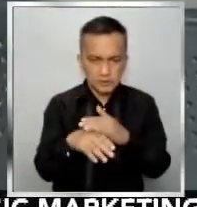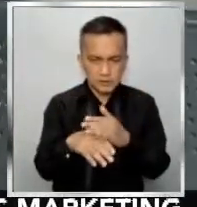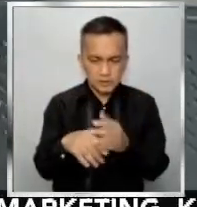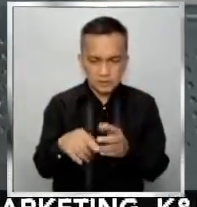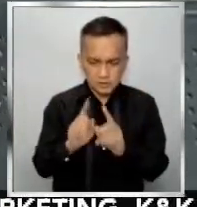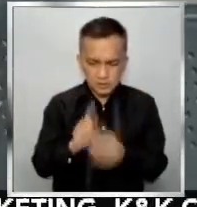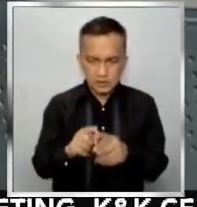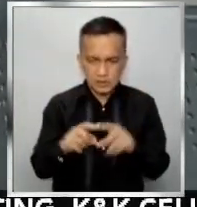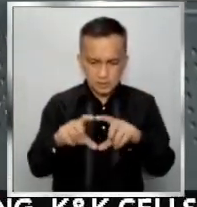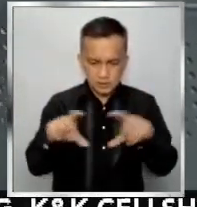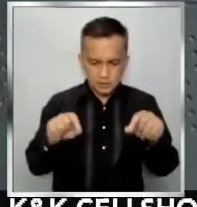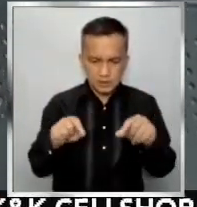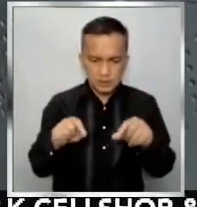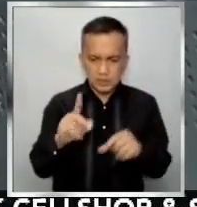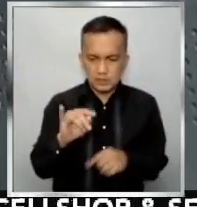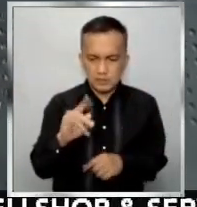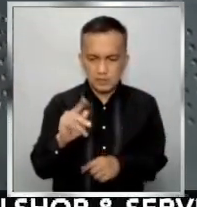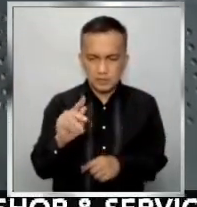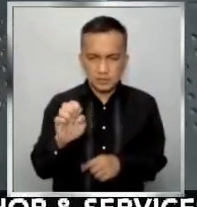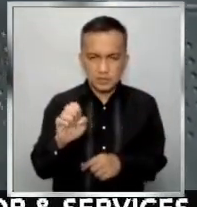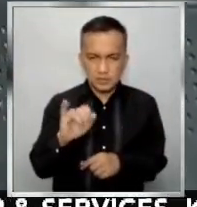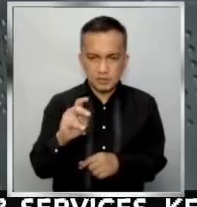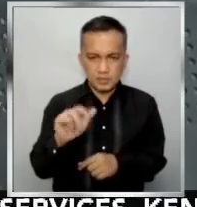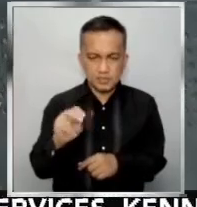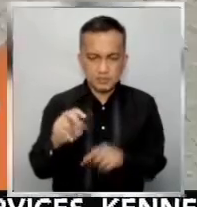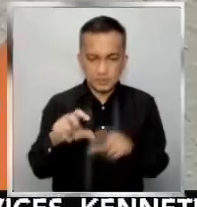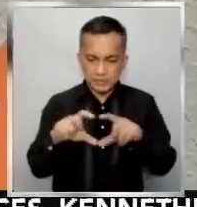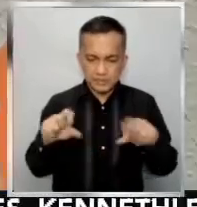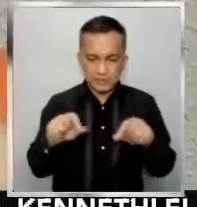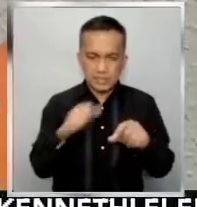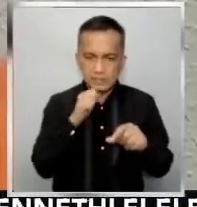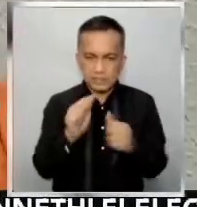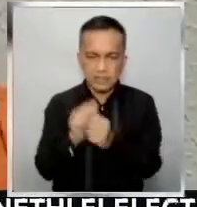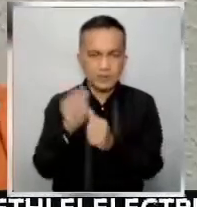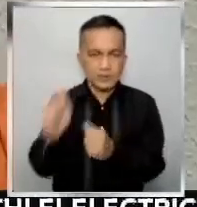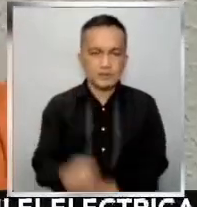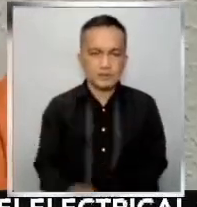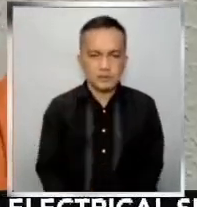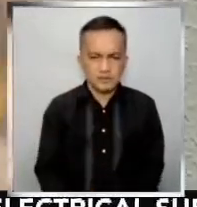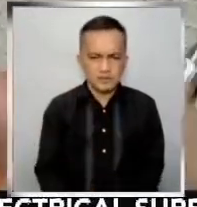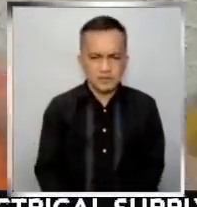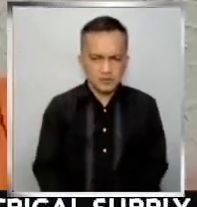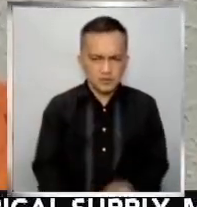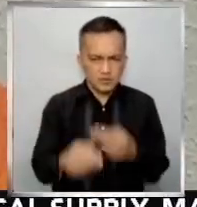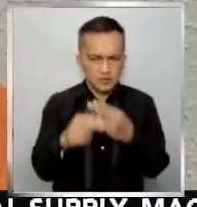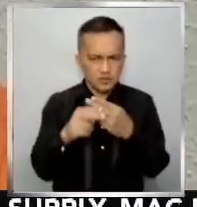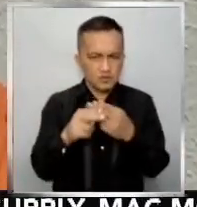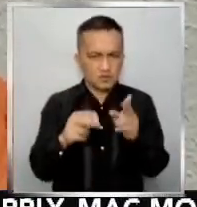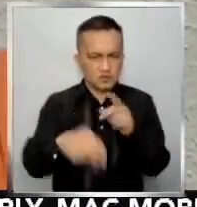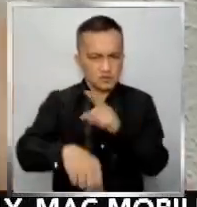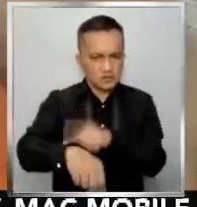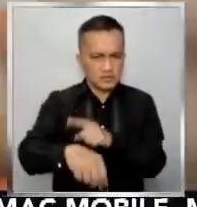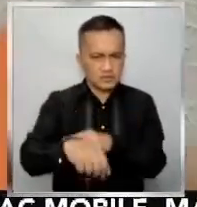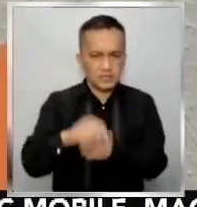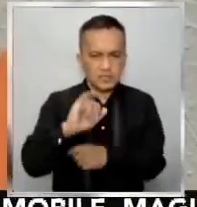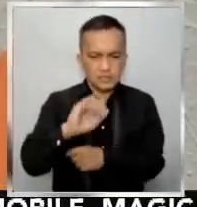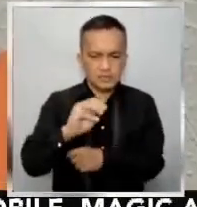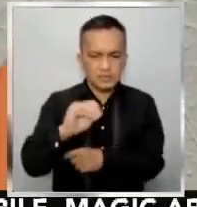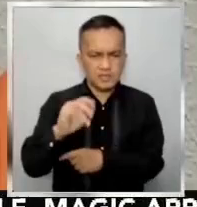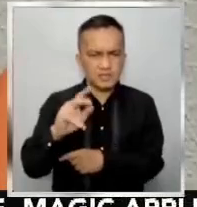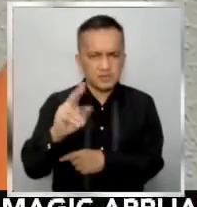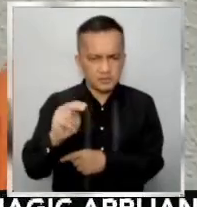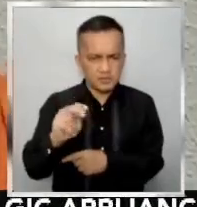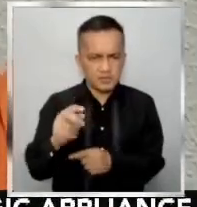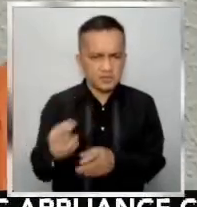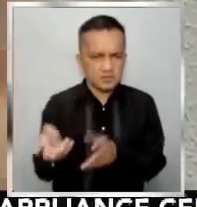ang departure immigration card at hindi na lumayo. Konting time na lang yung para sa immigration, tapos may second interview